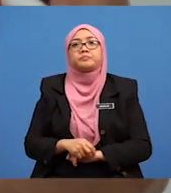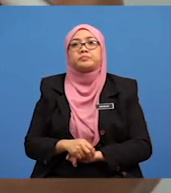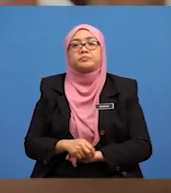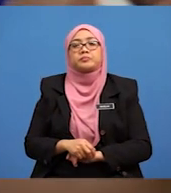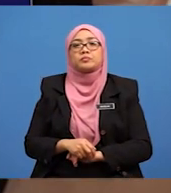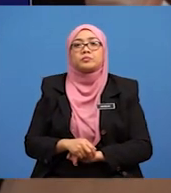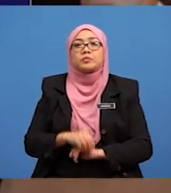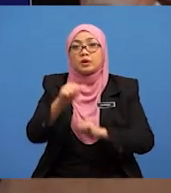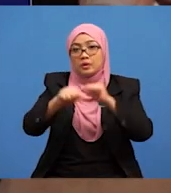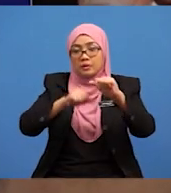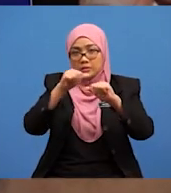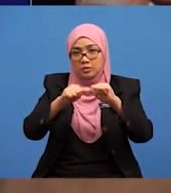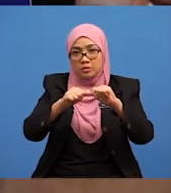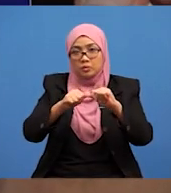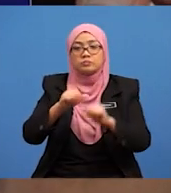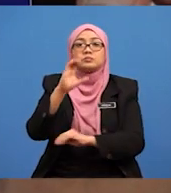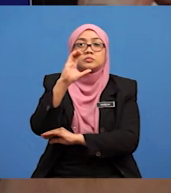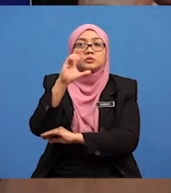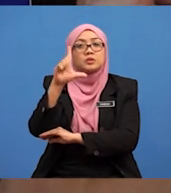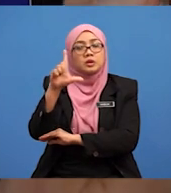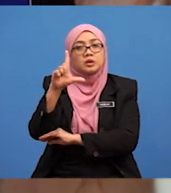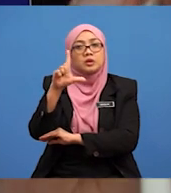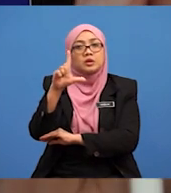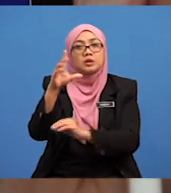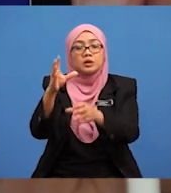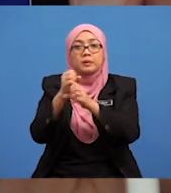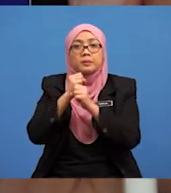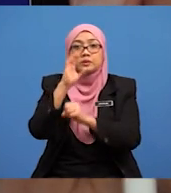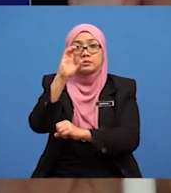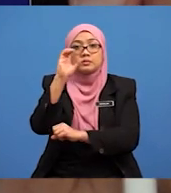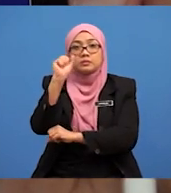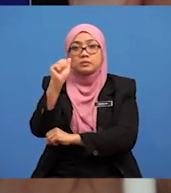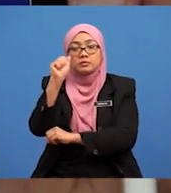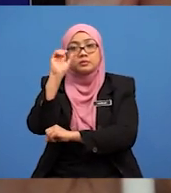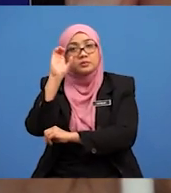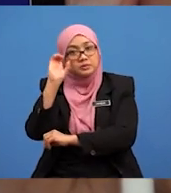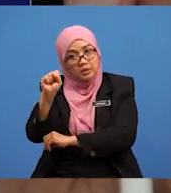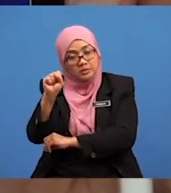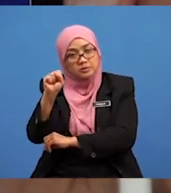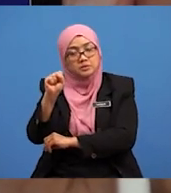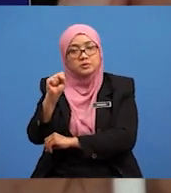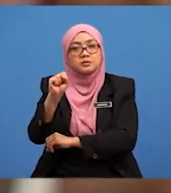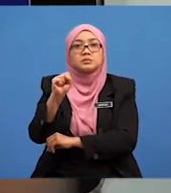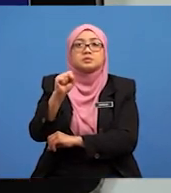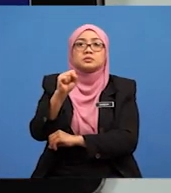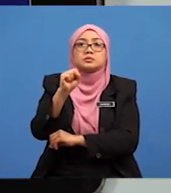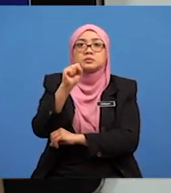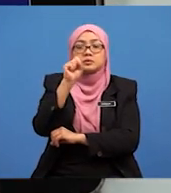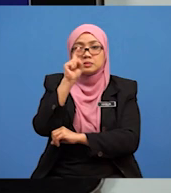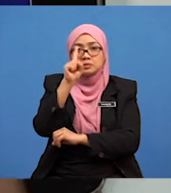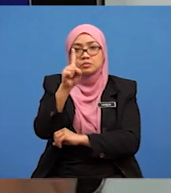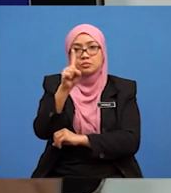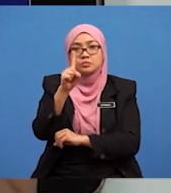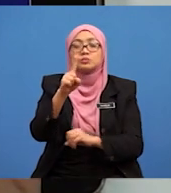atom klorin menjadi bercas negatif. Ia telah menjadi ion klorin.